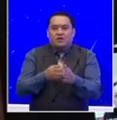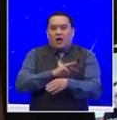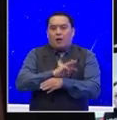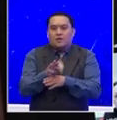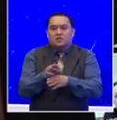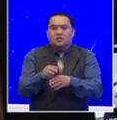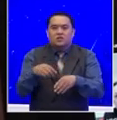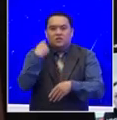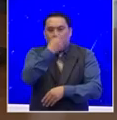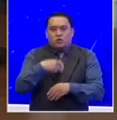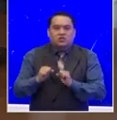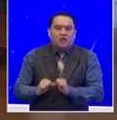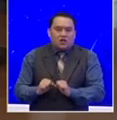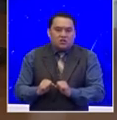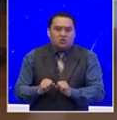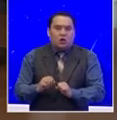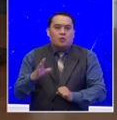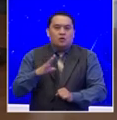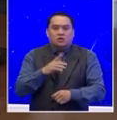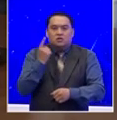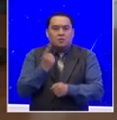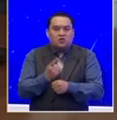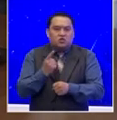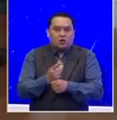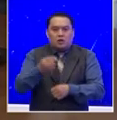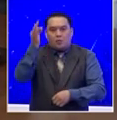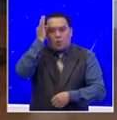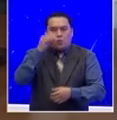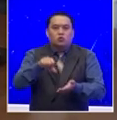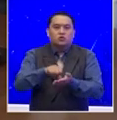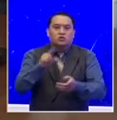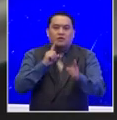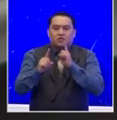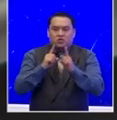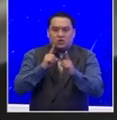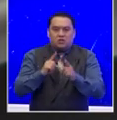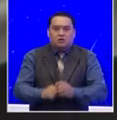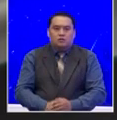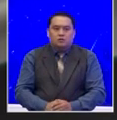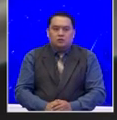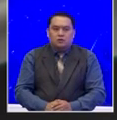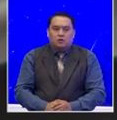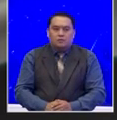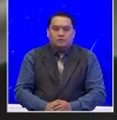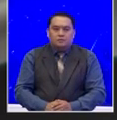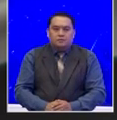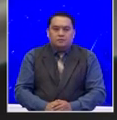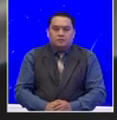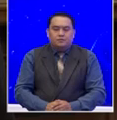обеспечении средствами индивидуальной защиты быть не должно, еще раз напомнил участникам селекторного совещания глава региона.